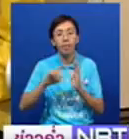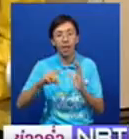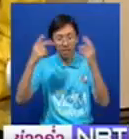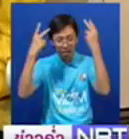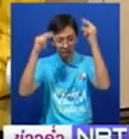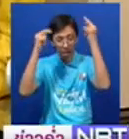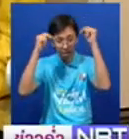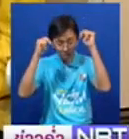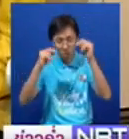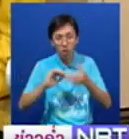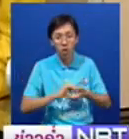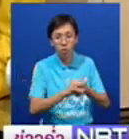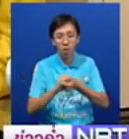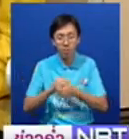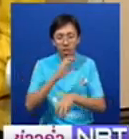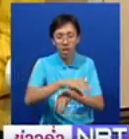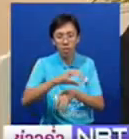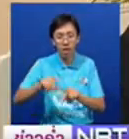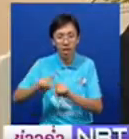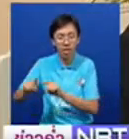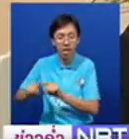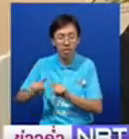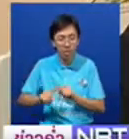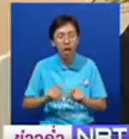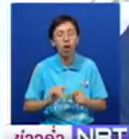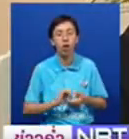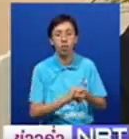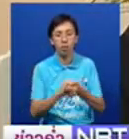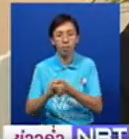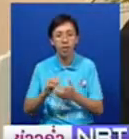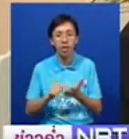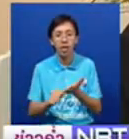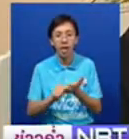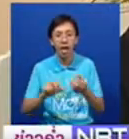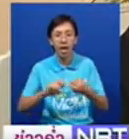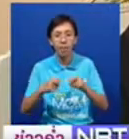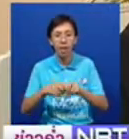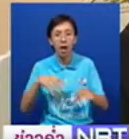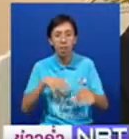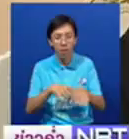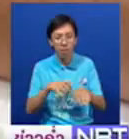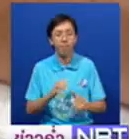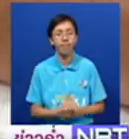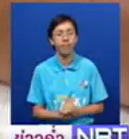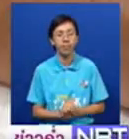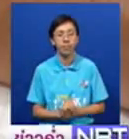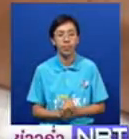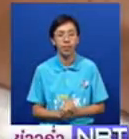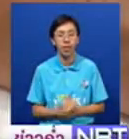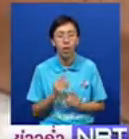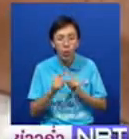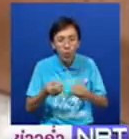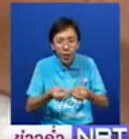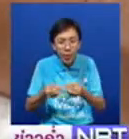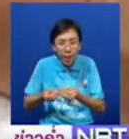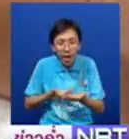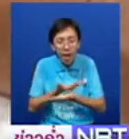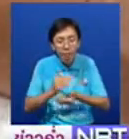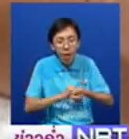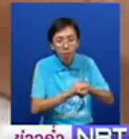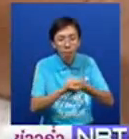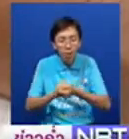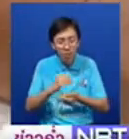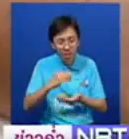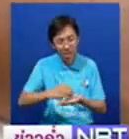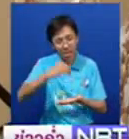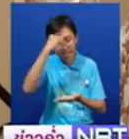ประสานความร่วมมือกับหน่วยงานต่างๆที่เกี่ยวข้องเพื่อแก้ไขปัญหาดังกล่าวนอกจากนี้ยังหารือสร้างความร่วมมือทางด้านการ